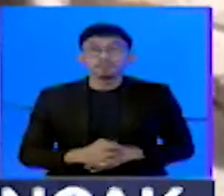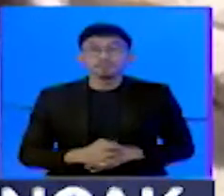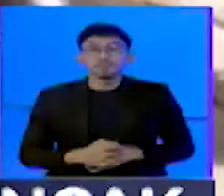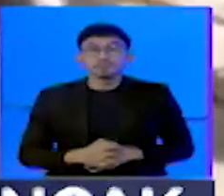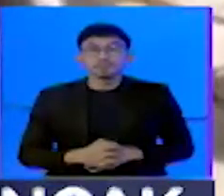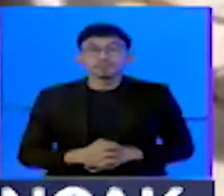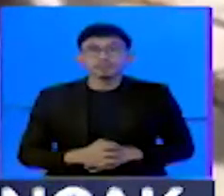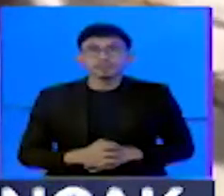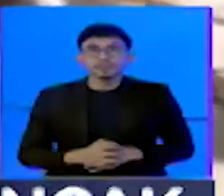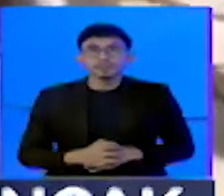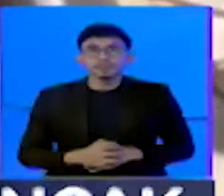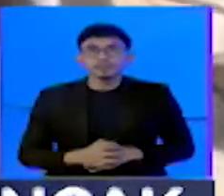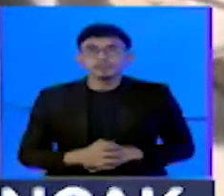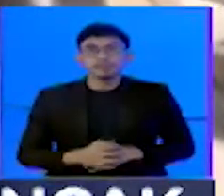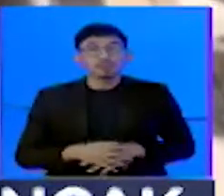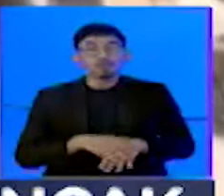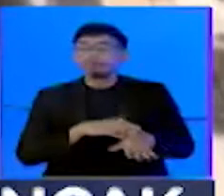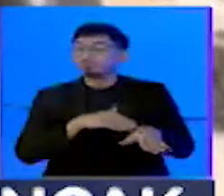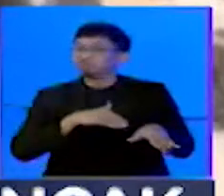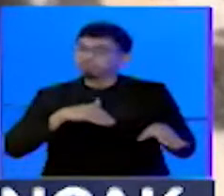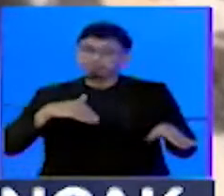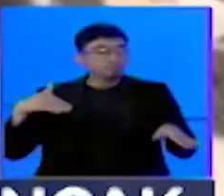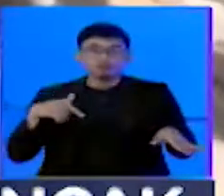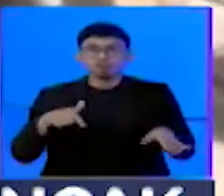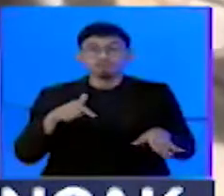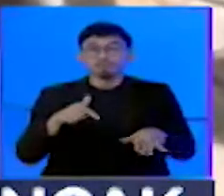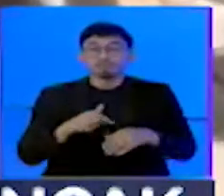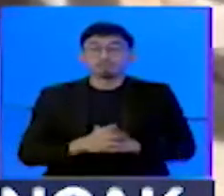Antrean memanjang bahkan hingga 5 km.